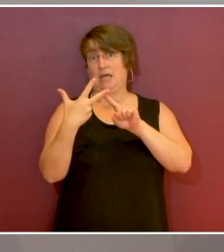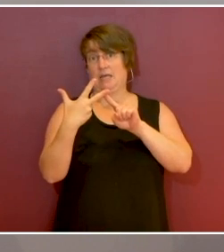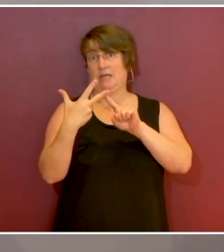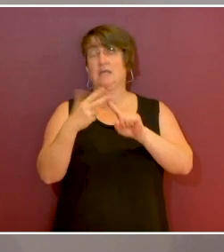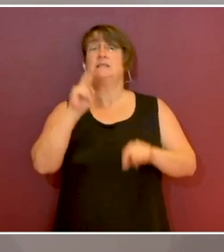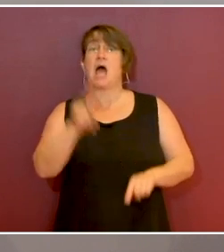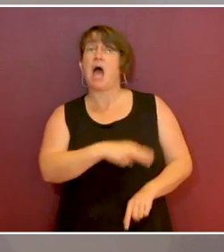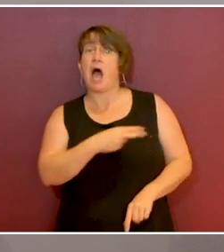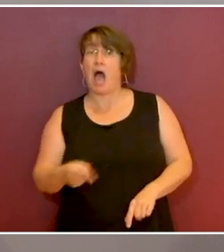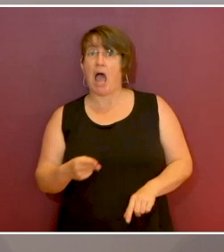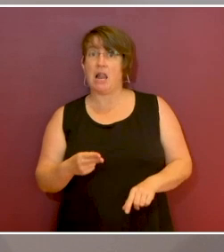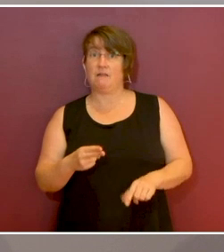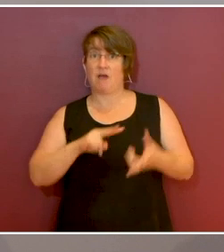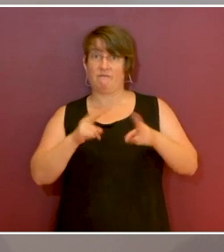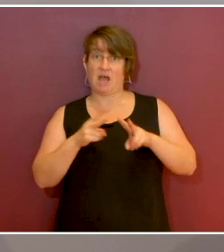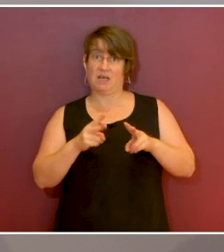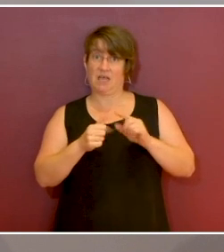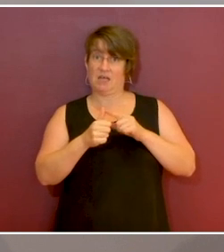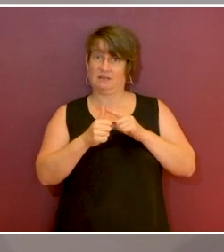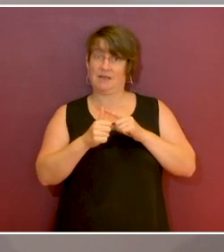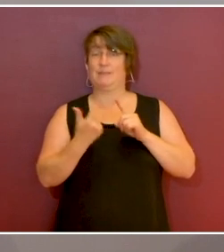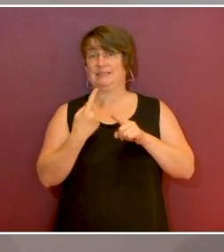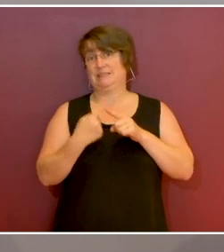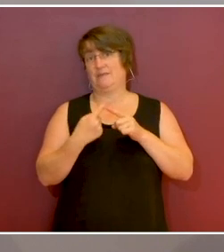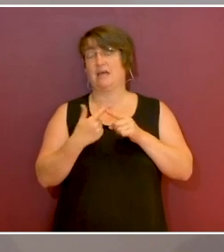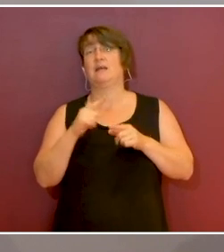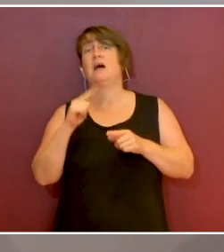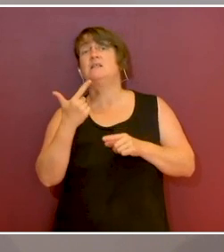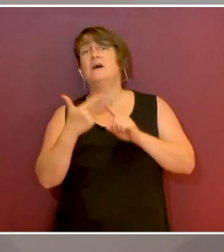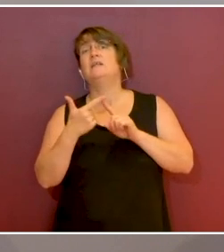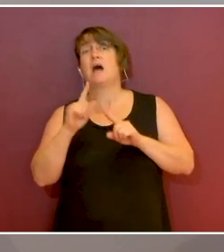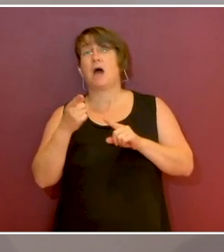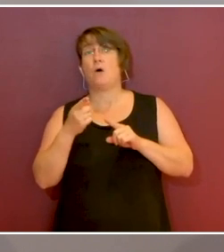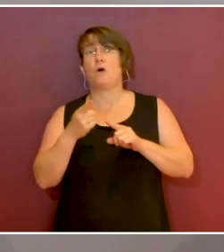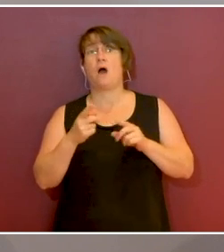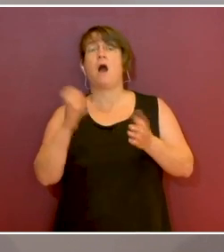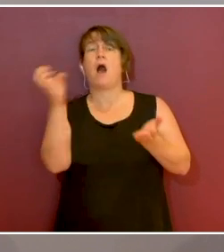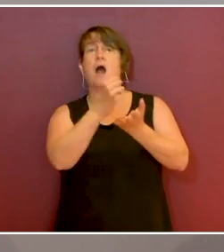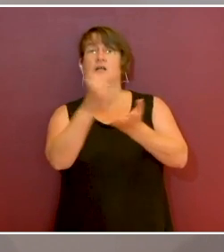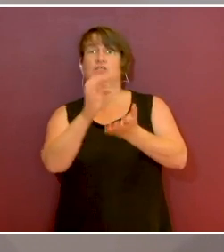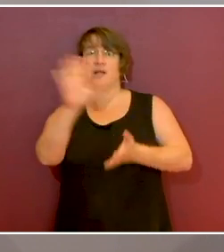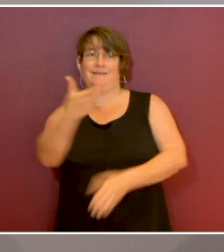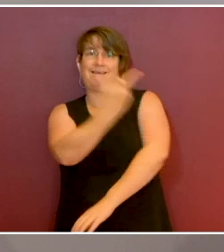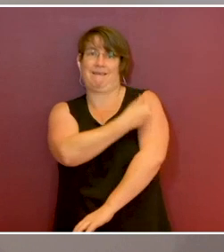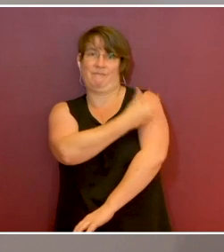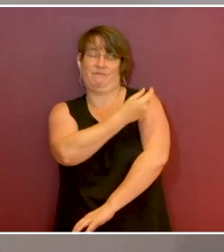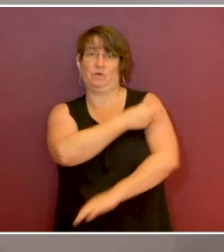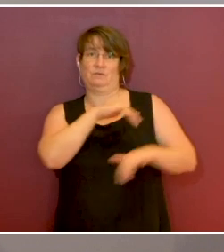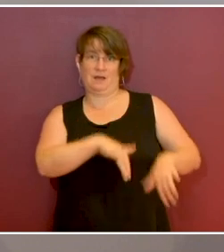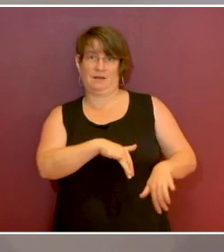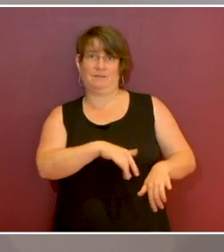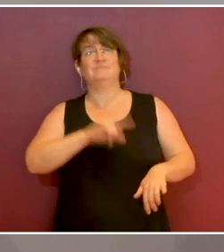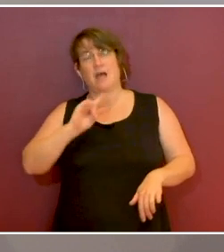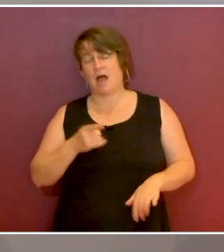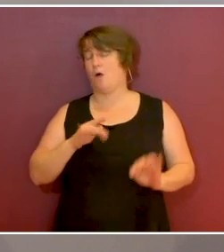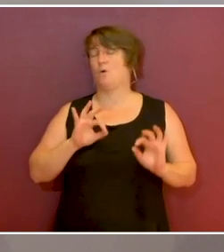der Impfstatus dazu von den Angestellten. Und hier sehen wir wieder keine Infektionen und nicht, dass jetzt zum Beispiel durch Alpha